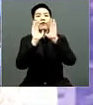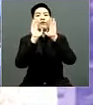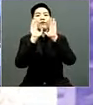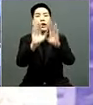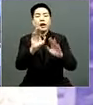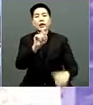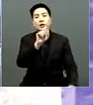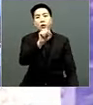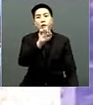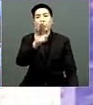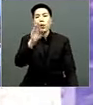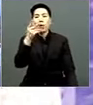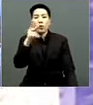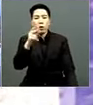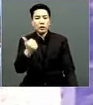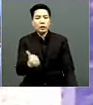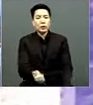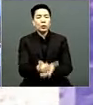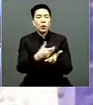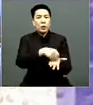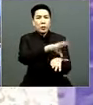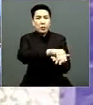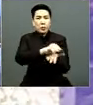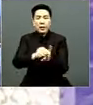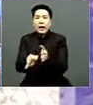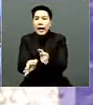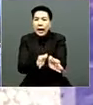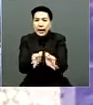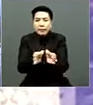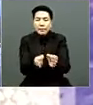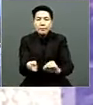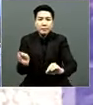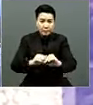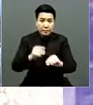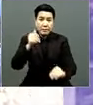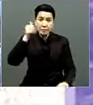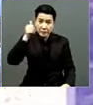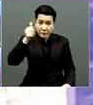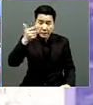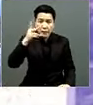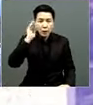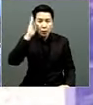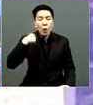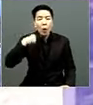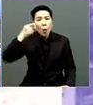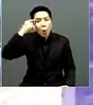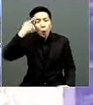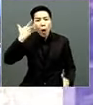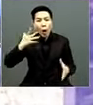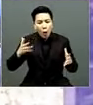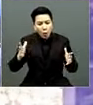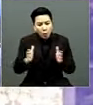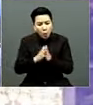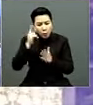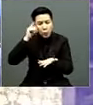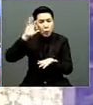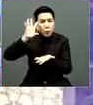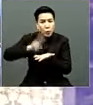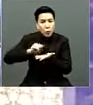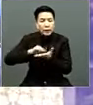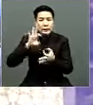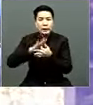างสบคเนี่ยช่วยไปรวบรวมมาแจกแจงให้ด้วยเพื่อเราจะได้รู้สถานการณ์ร่วมกันนั่นคือข้อมูลเรื่องของ